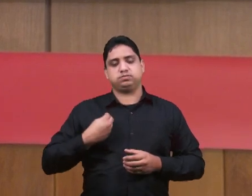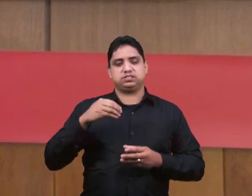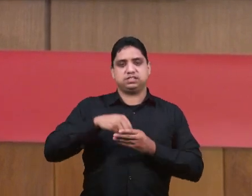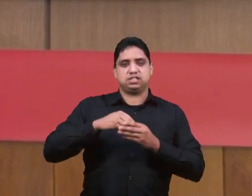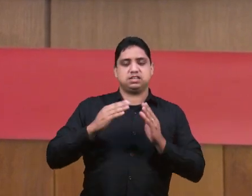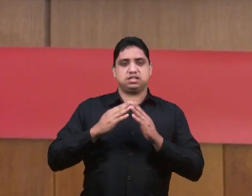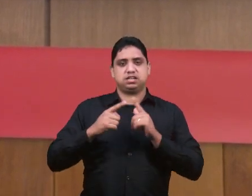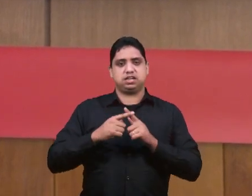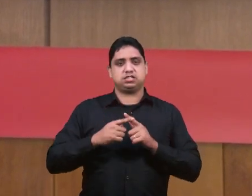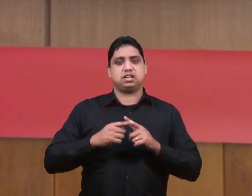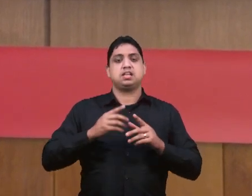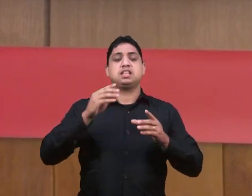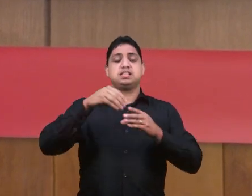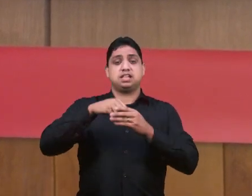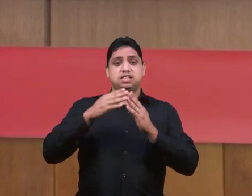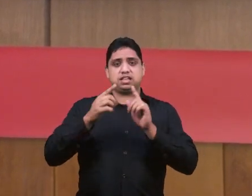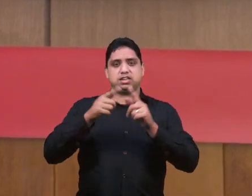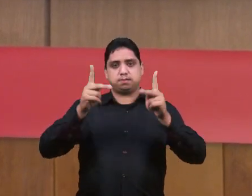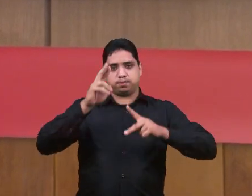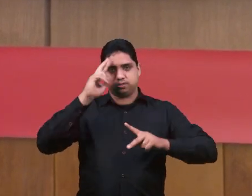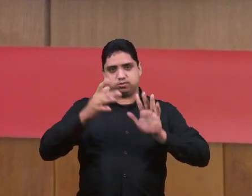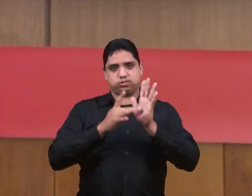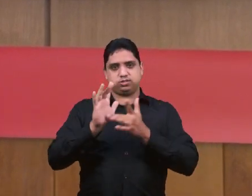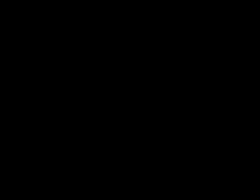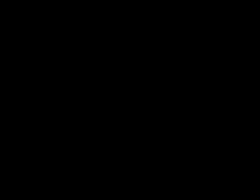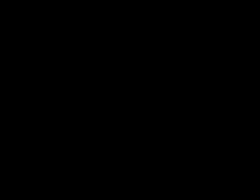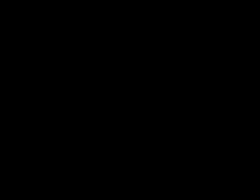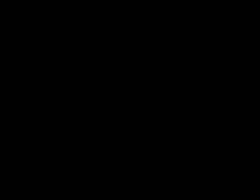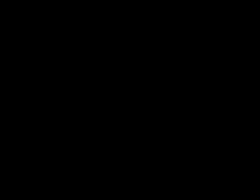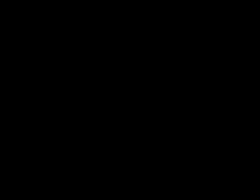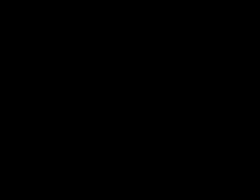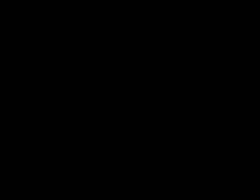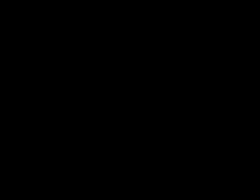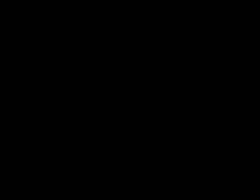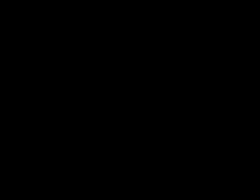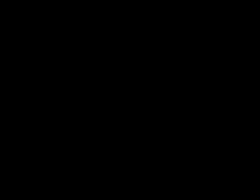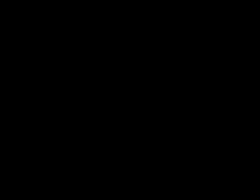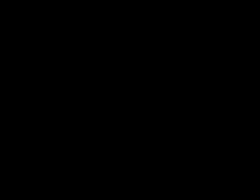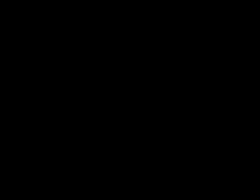ne se trouvent pas présentiellement à l'église. À ceux qui sont dans les églises, la paix du Seigneur Jésus.